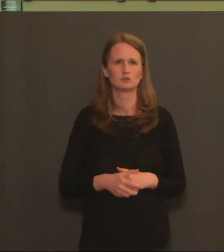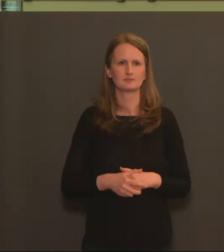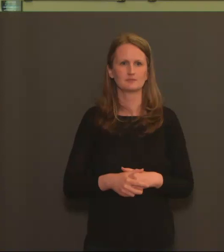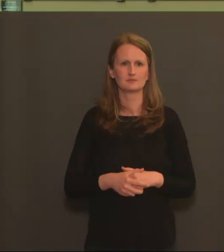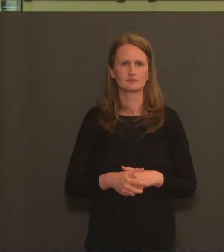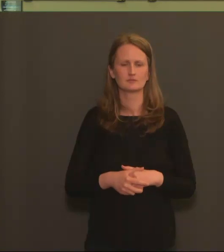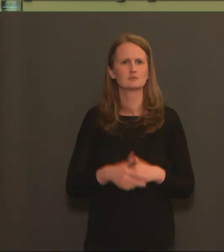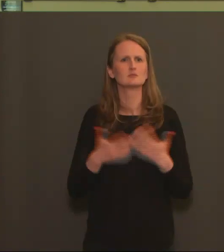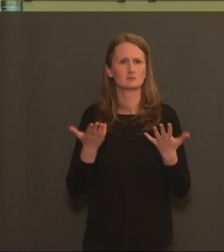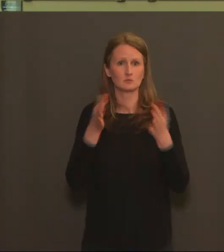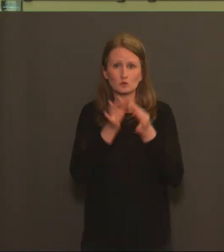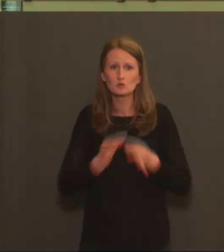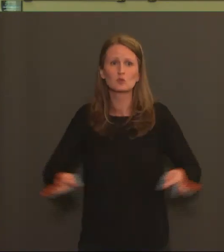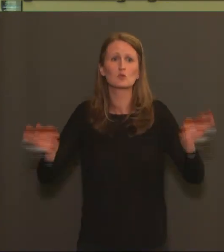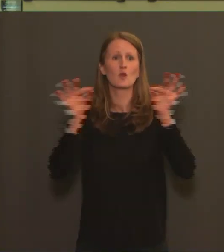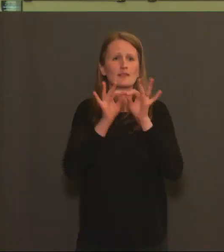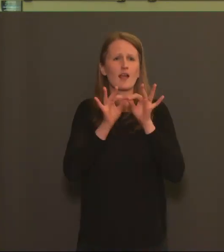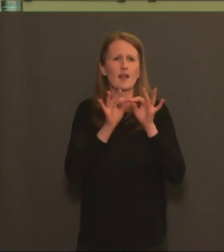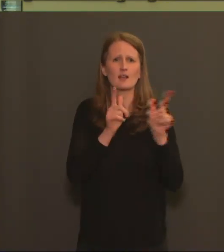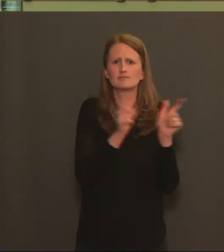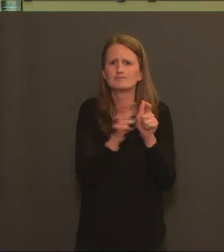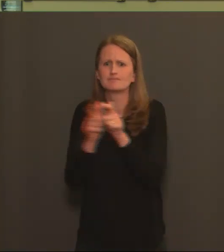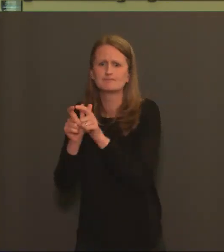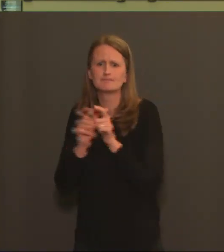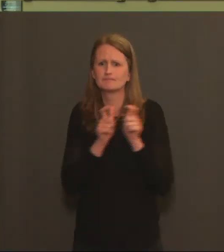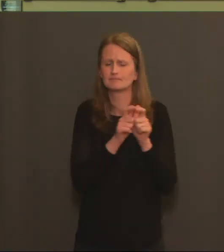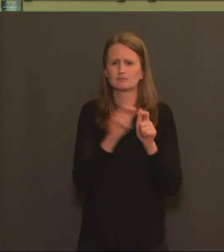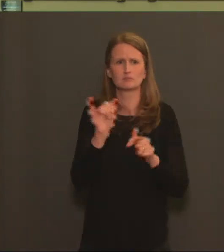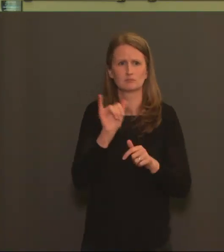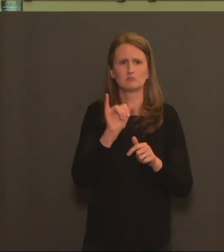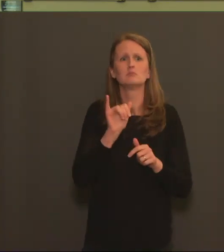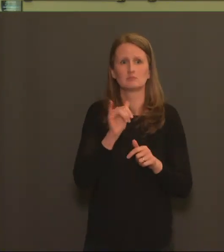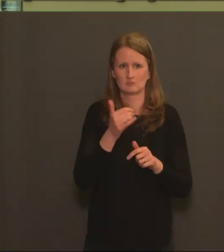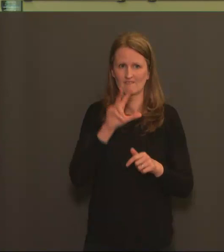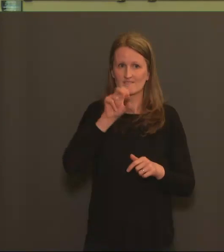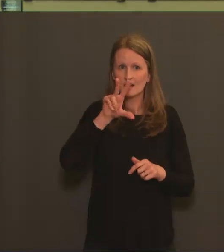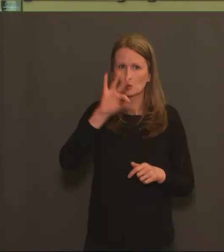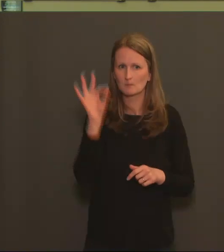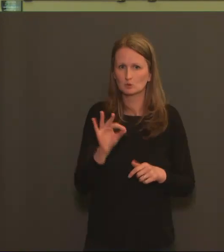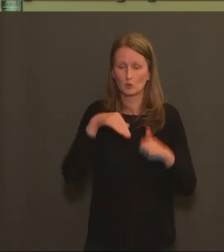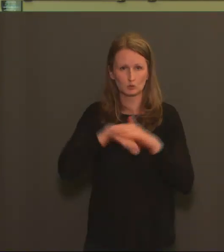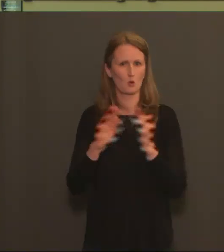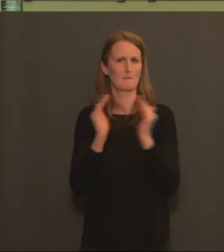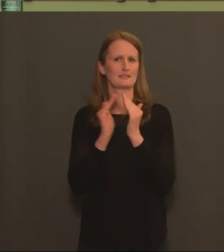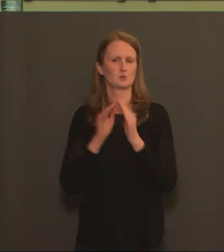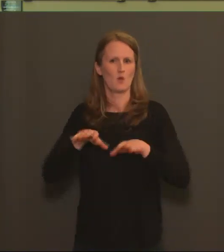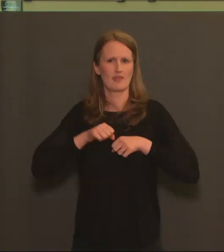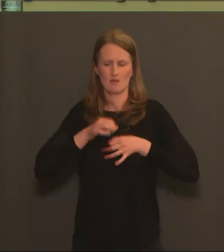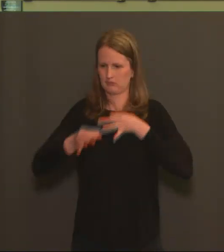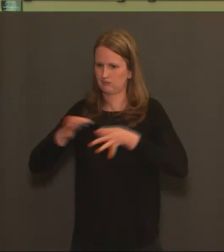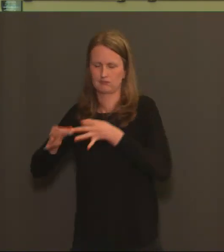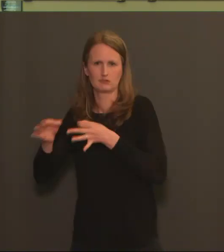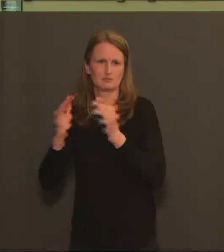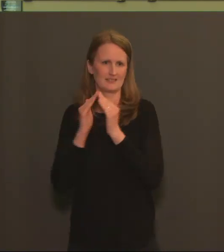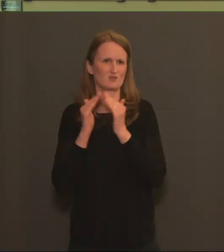infections qui sont contractées dans le foyer familial, à la maison, va-t-on dire, 8% au travail, 8% dans